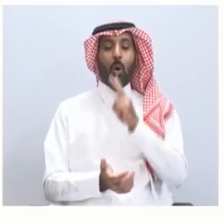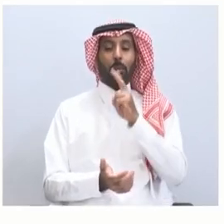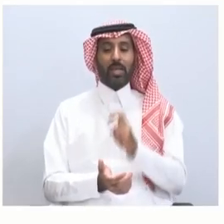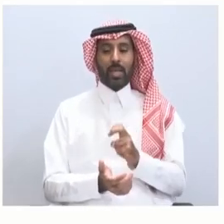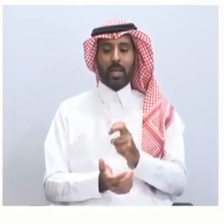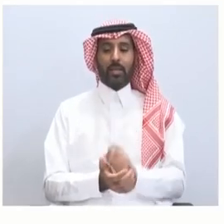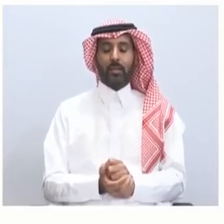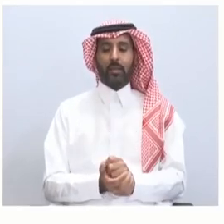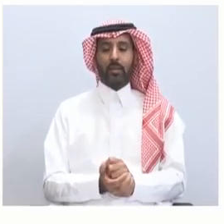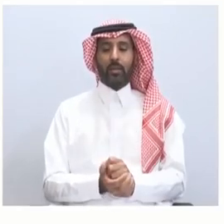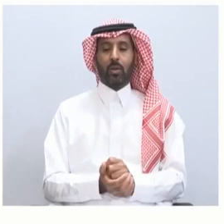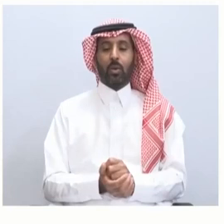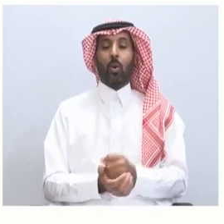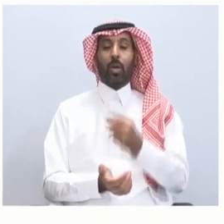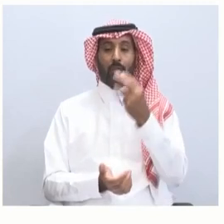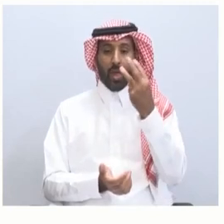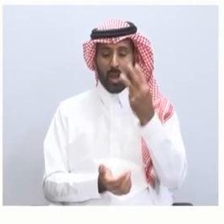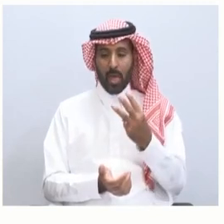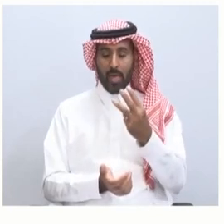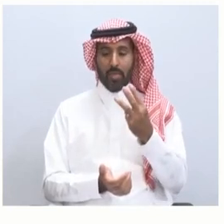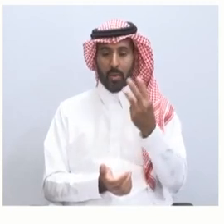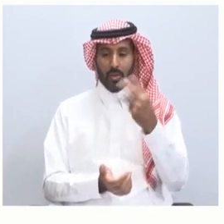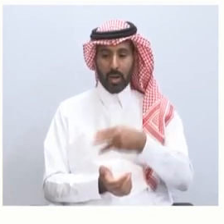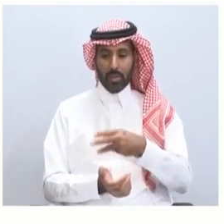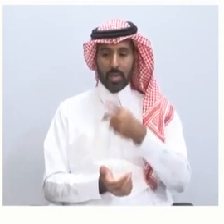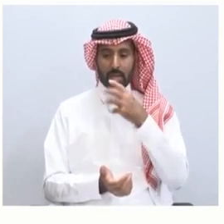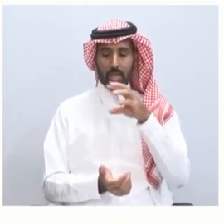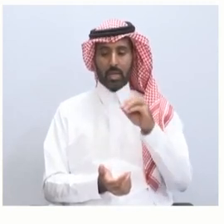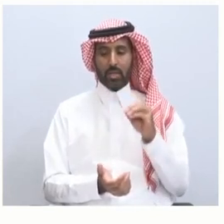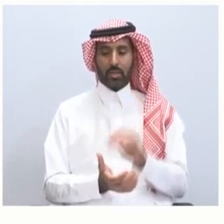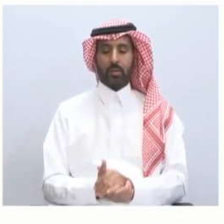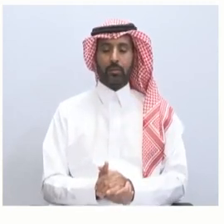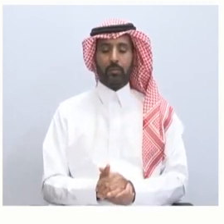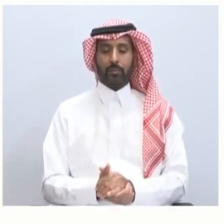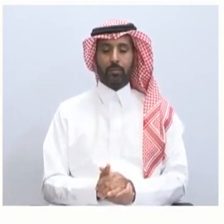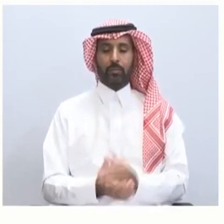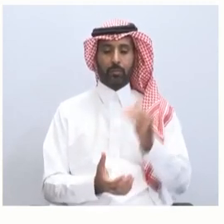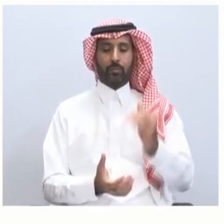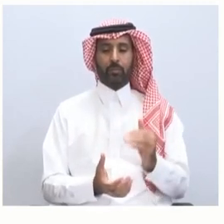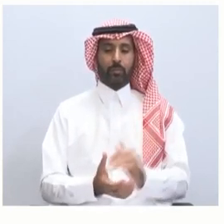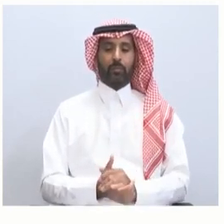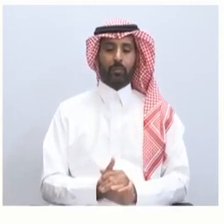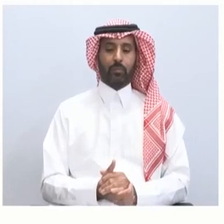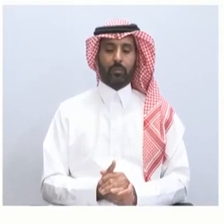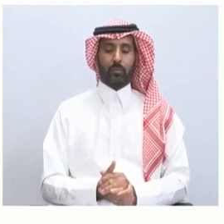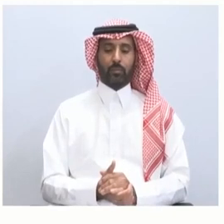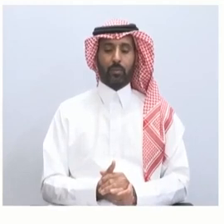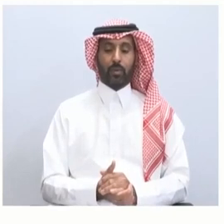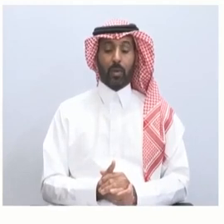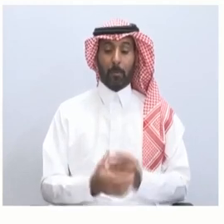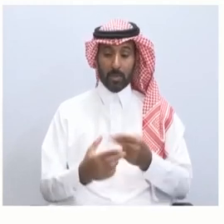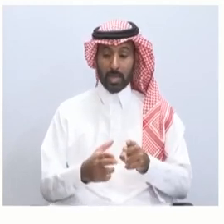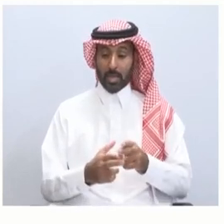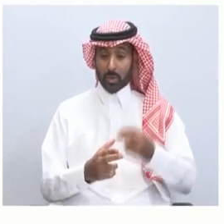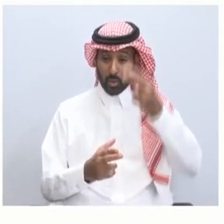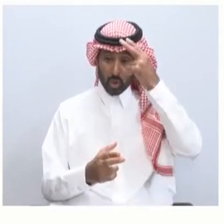و2 و33 للهجره او هجريه قيام الدوله